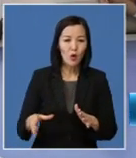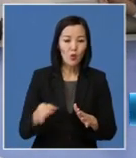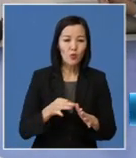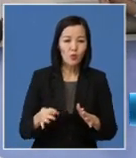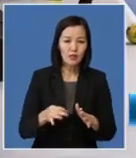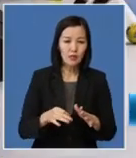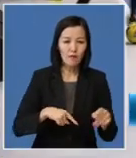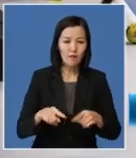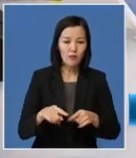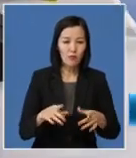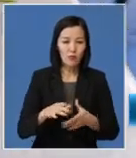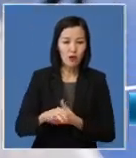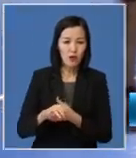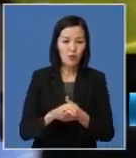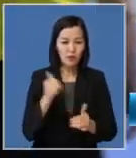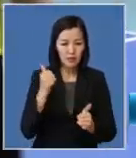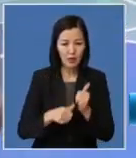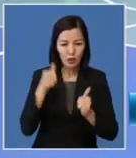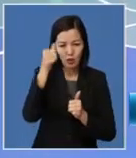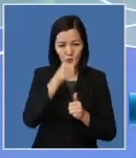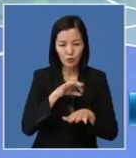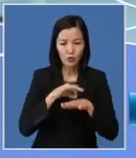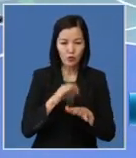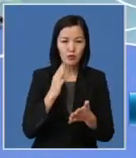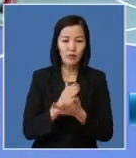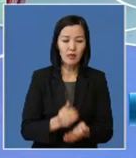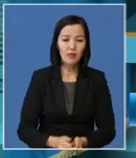қауымдастығының бастамасымен жылда өткізіліп келеді.